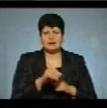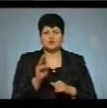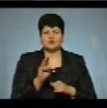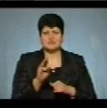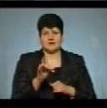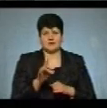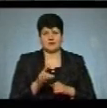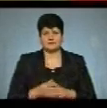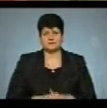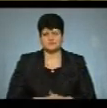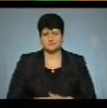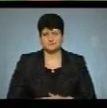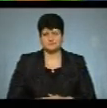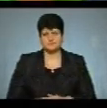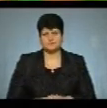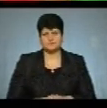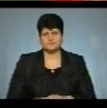Шумського.